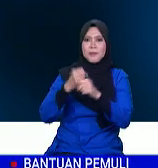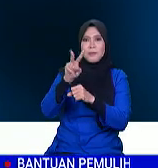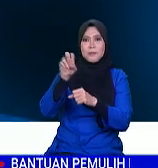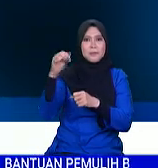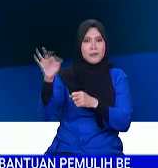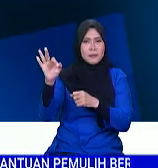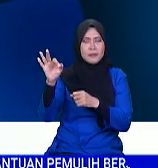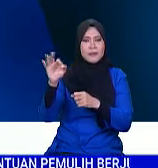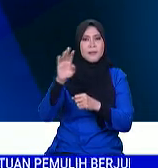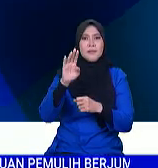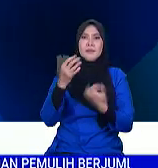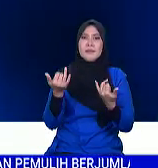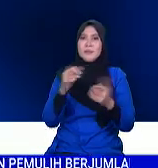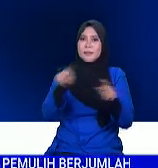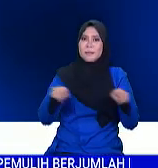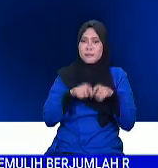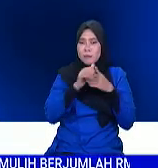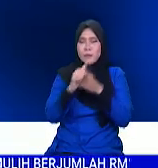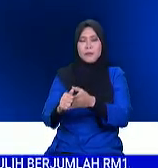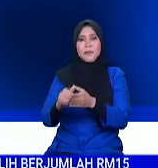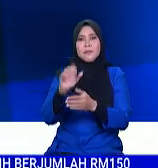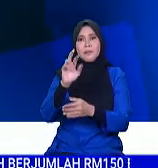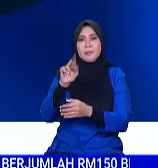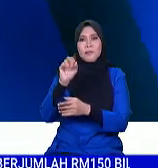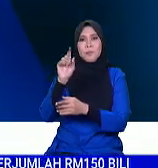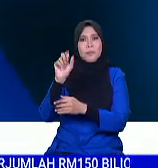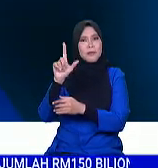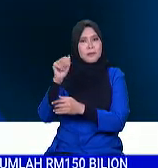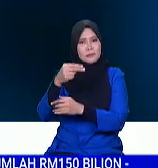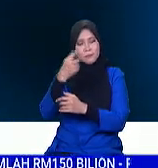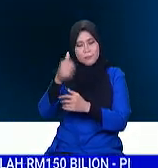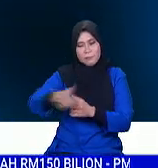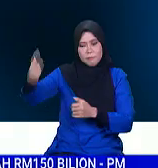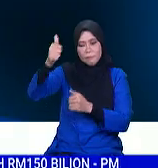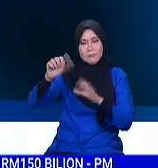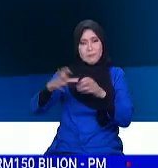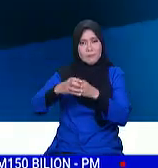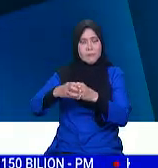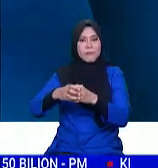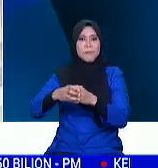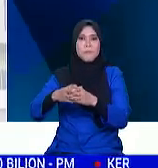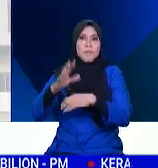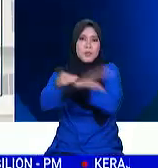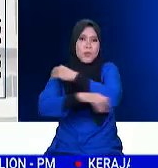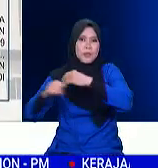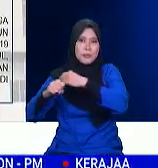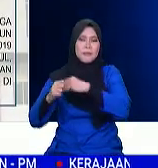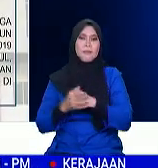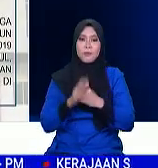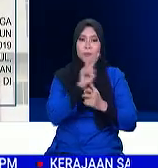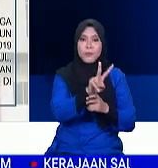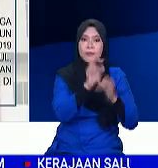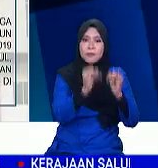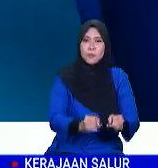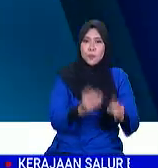u-19 di mana Tista yang dibawah pimpinan radula Shaheer on dipercayai mengetuai penculikan tersebut manakala dua lagi individu